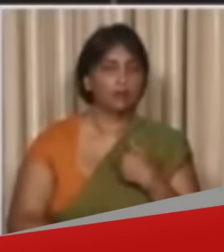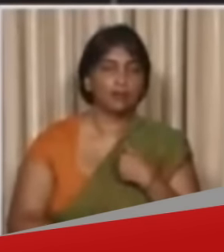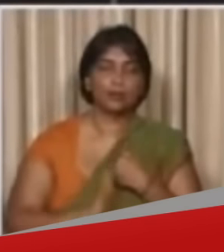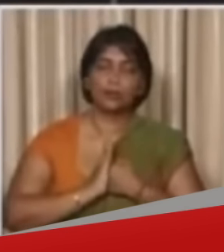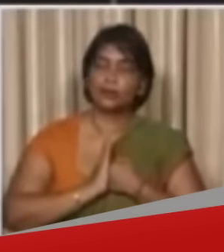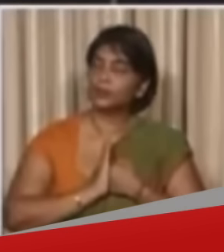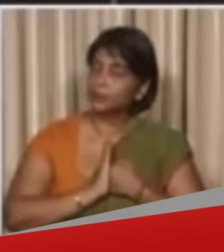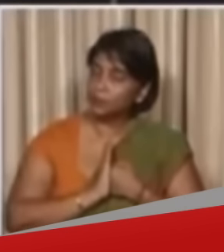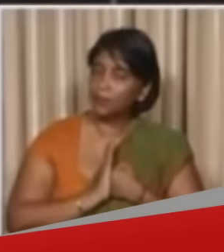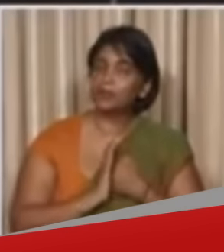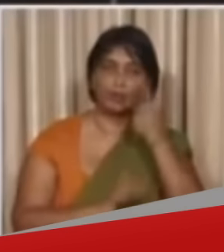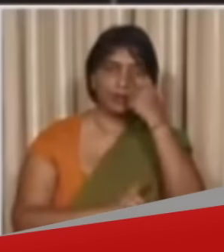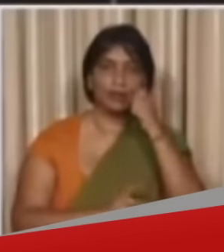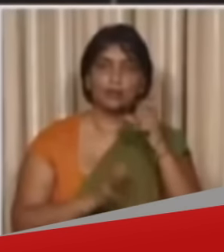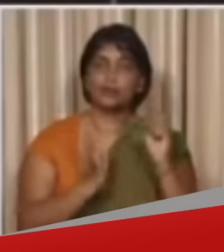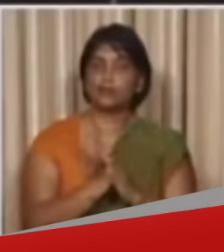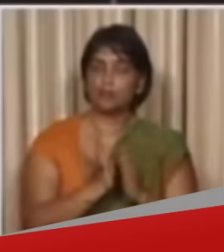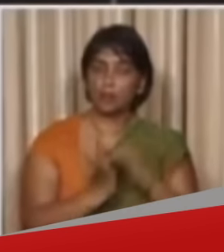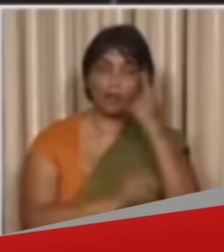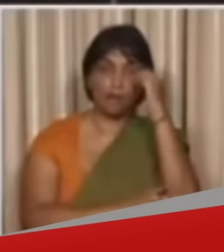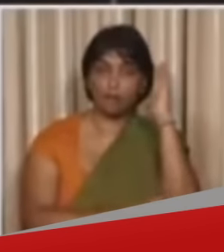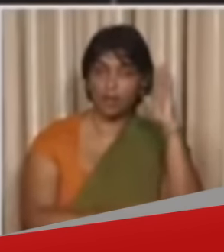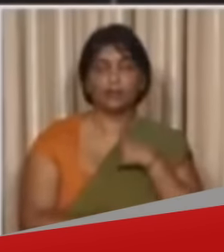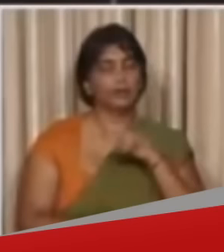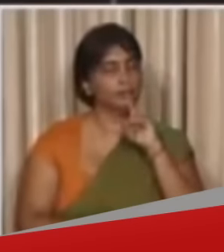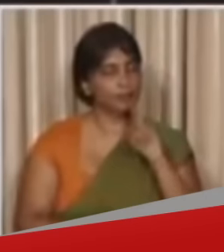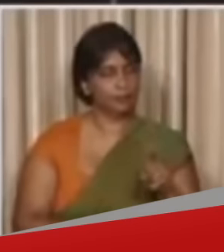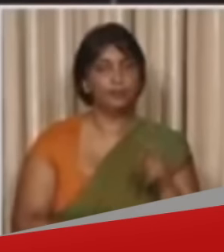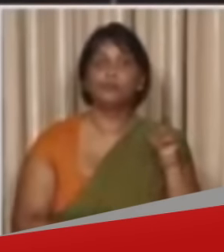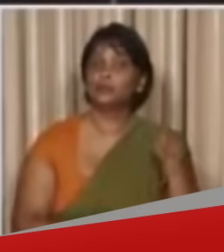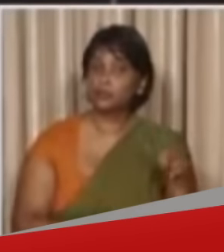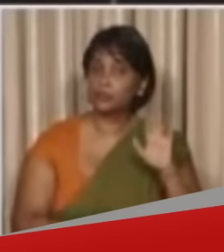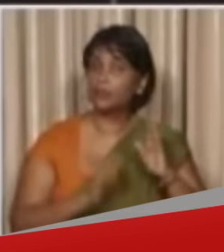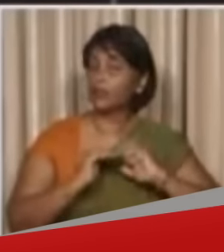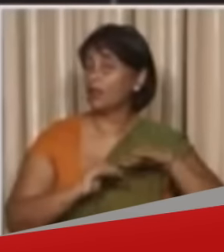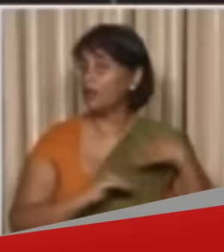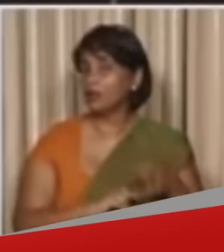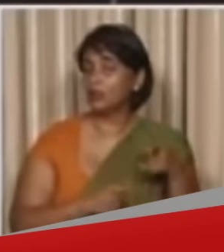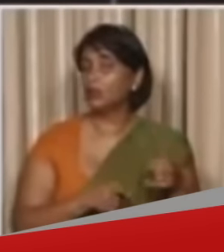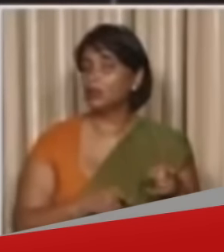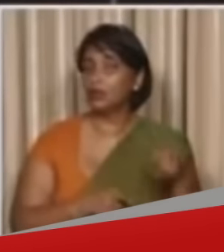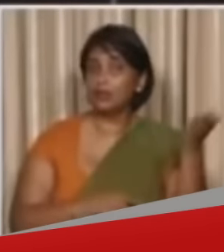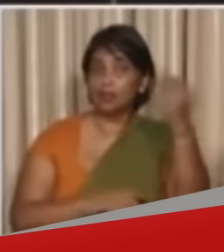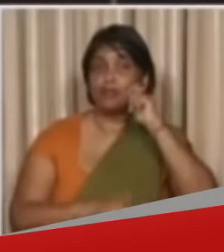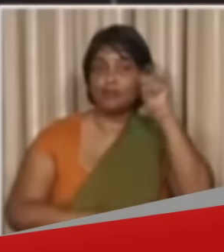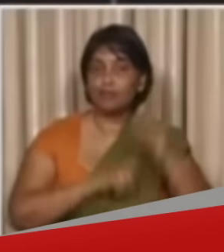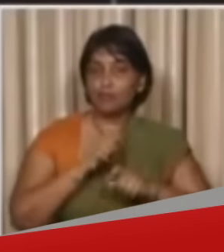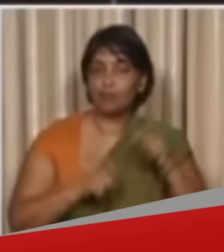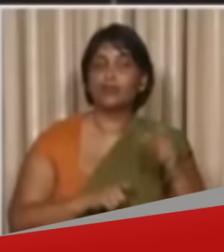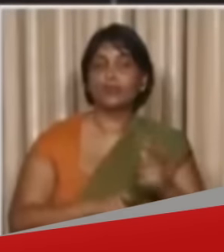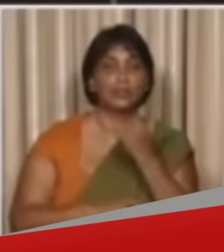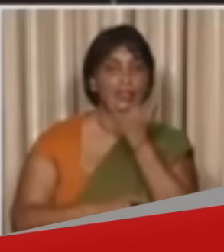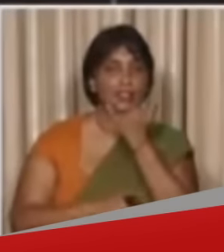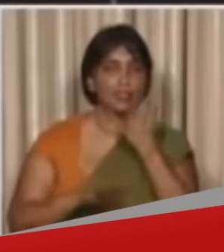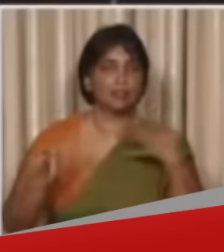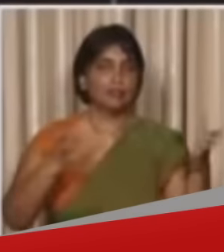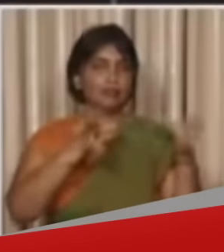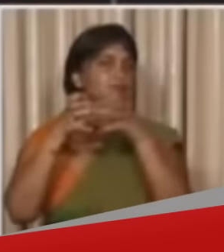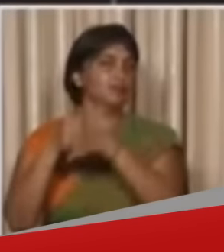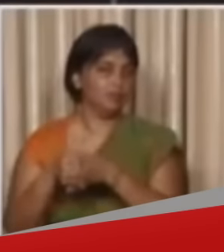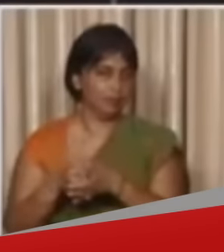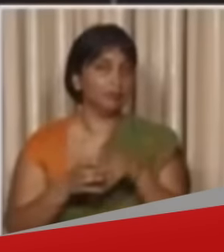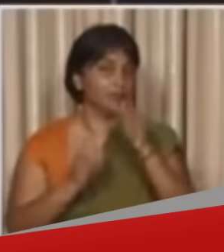ගෞරවයෙන් කතෝලික සභාවට අගරදු ගුරුතුමාට කියනවා. මේකෙන් වෙන්නේ අන්තිමට ගිහිල්ලා ඔයාලගේ මිනිස්සු ටික ජර්ම ගාව නවතින්න. මතක තියාගන්න